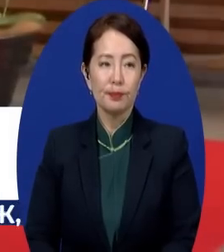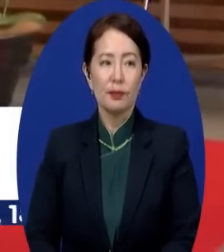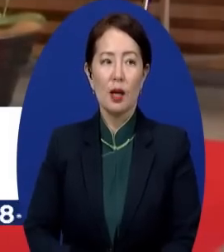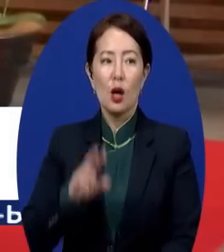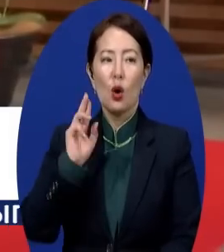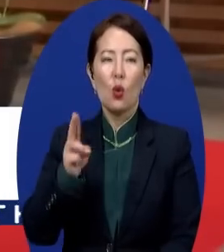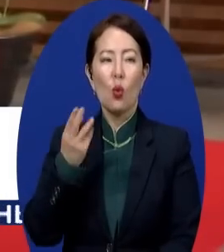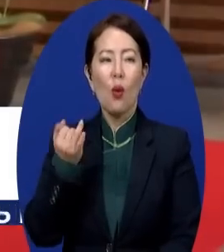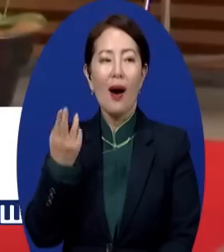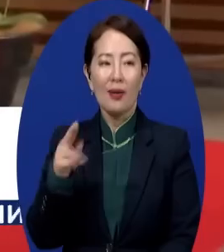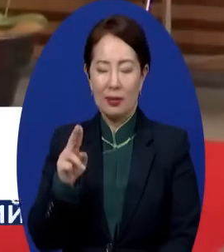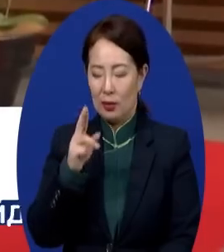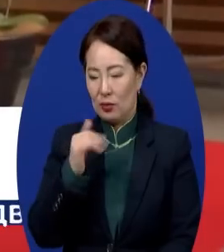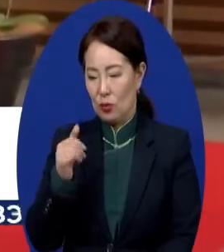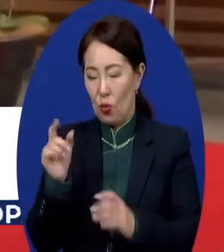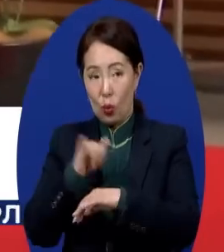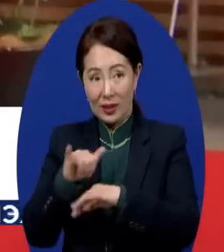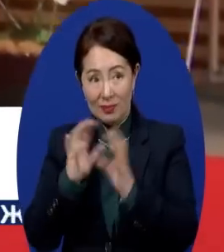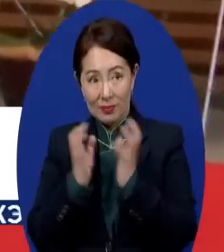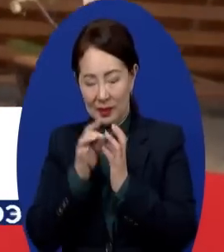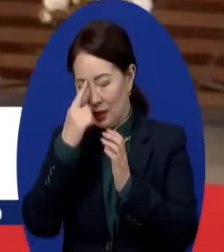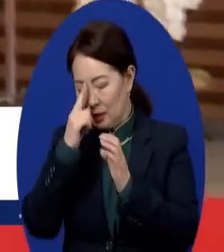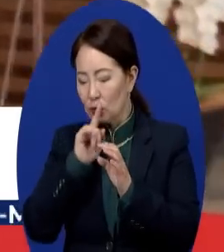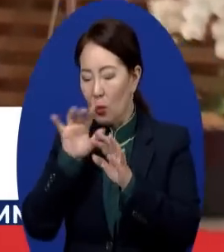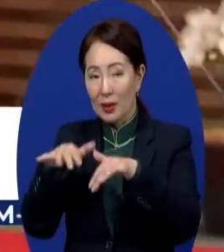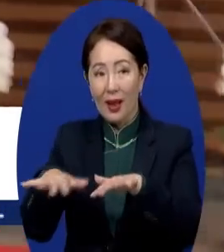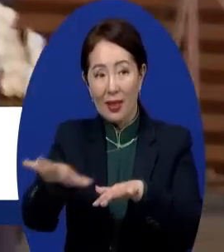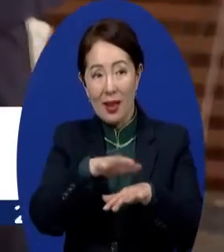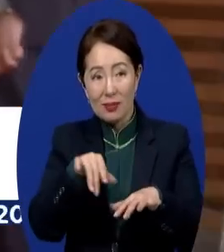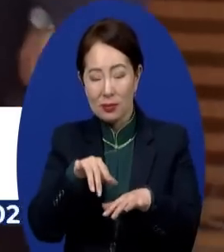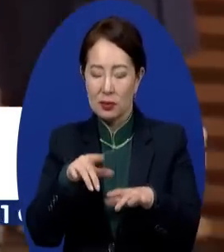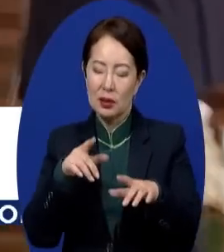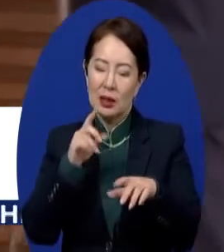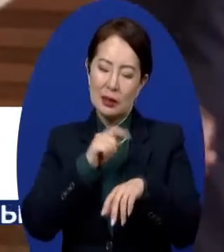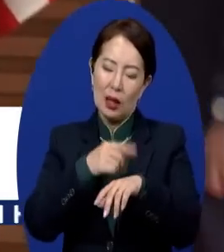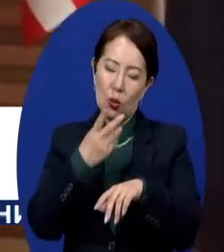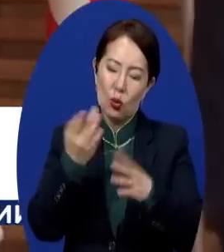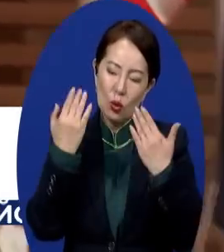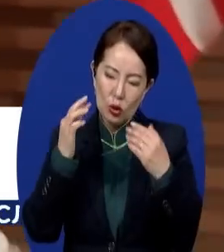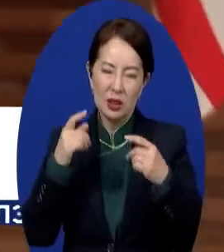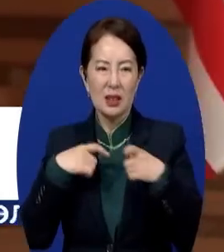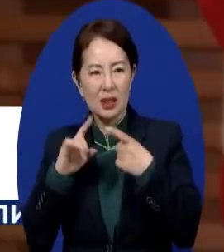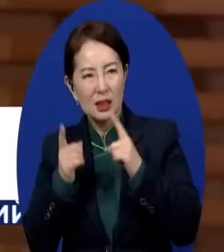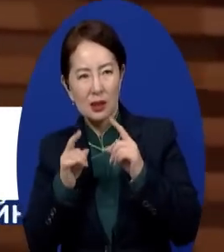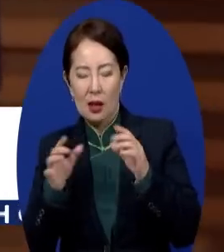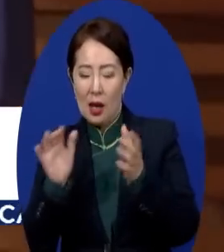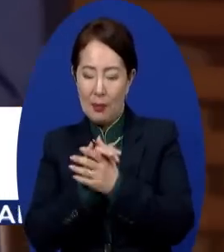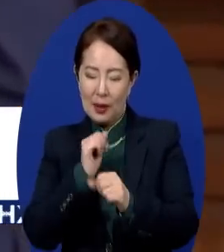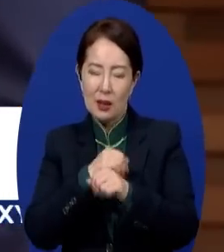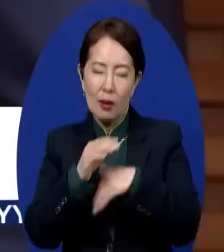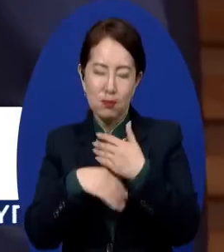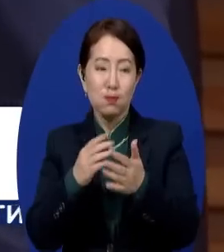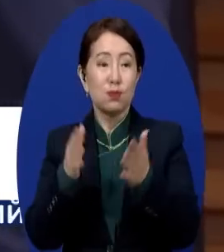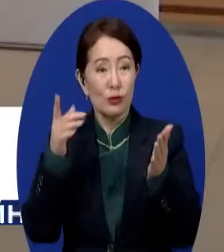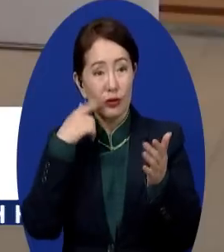Квадын улс орнууд цаашид Энэтхэг Номхон талаан бүсэд аюулгүй байдал, эдийн засгийн хөгжил, цагуурийн өөрчлөлт зэрэг салбарт хамтын ажиллагааг илүү үргэлжүүлэхээр тохирлоо.